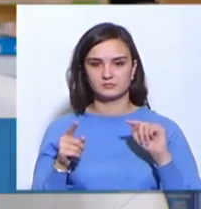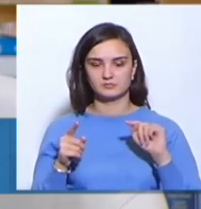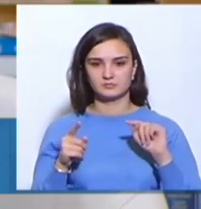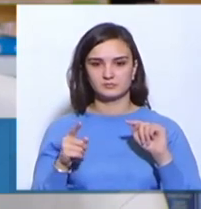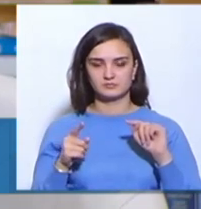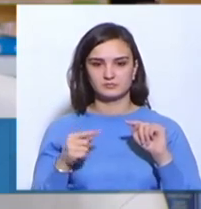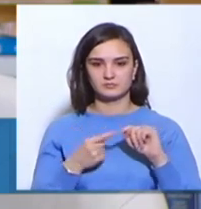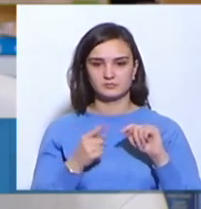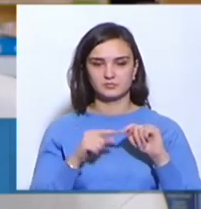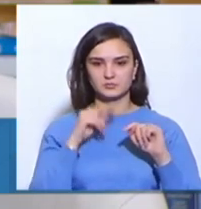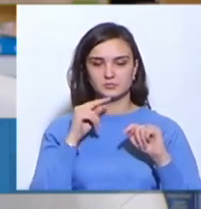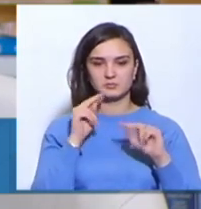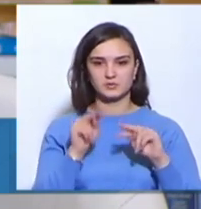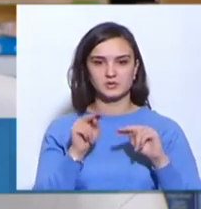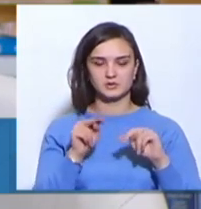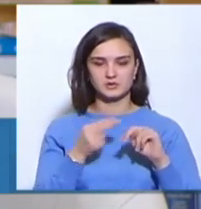ყურადღება მისაქცევია ასევე